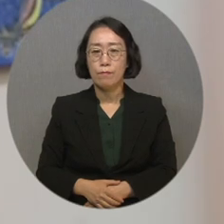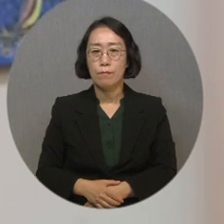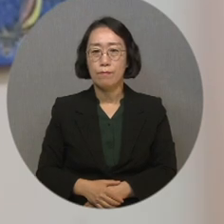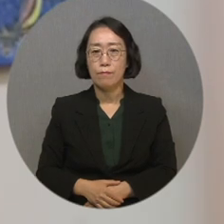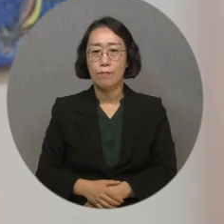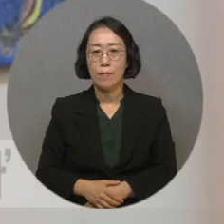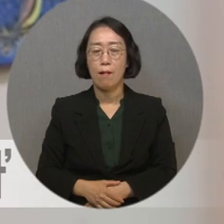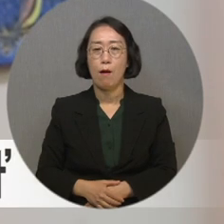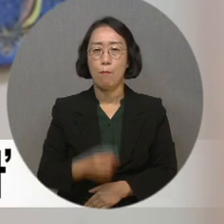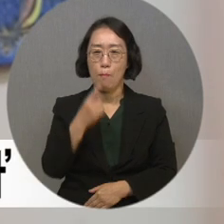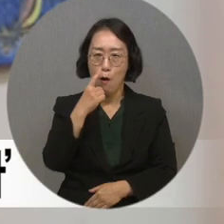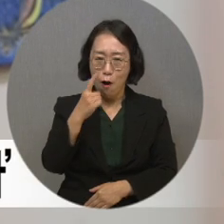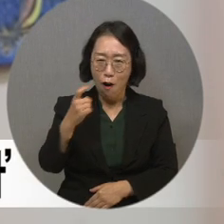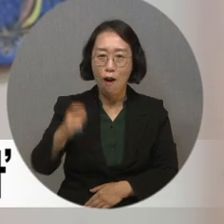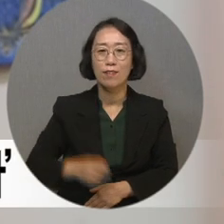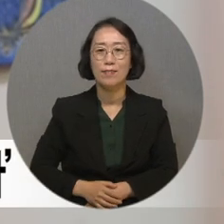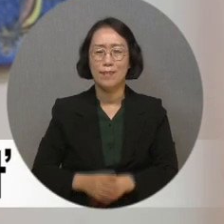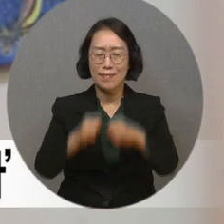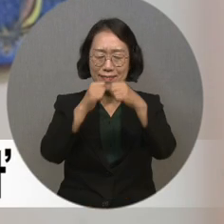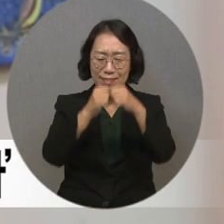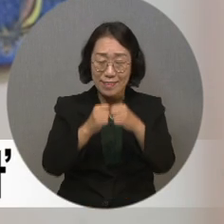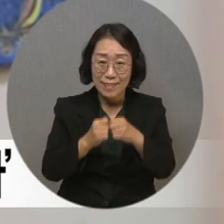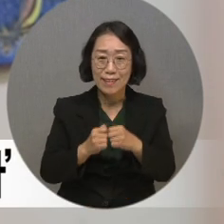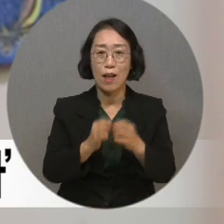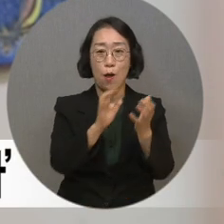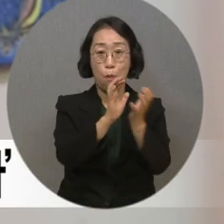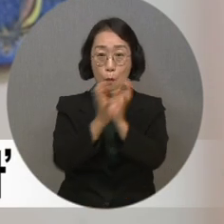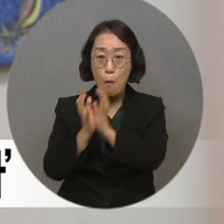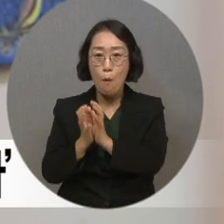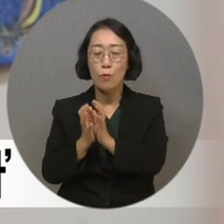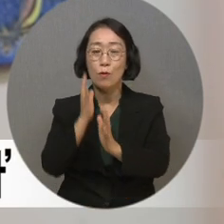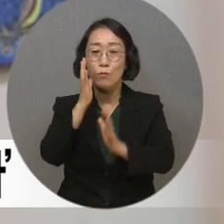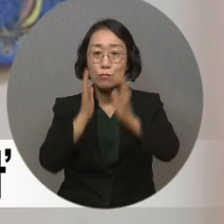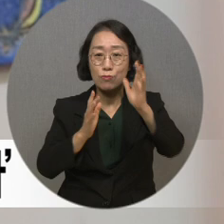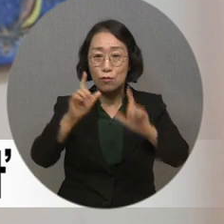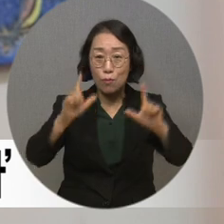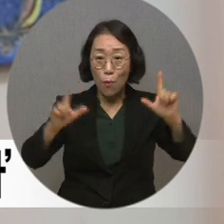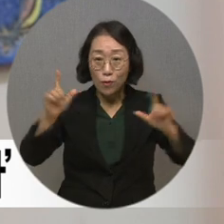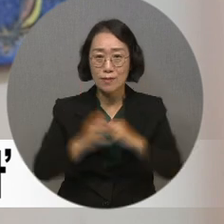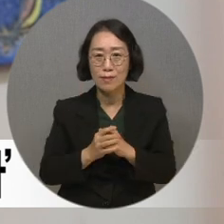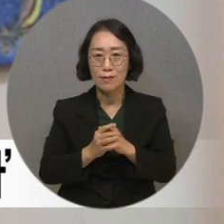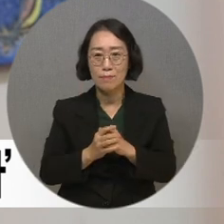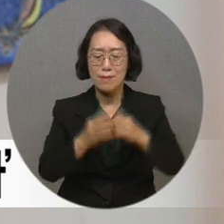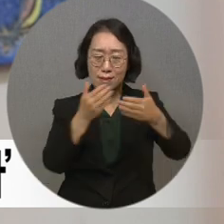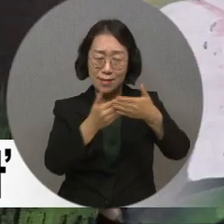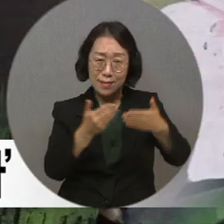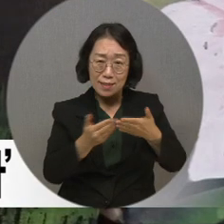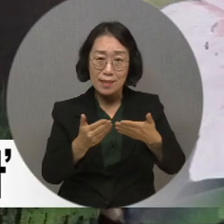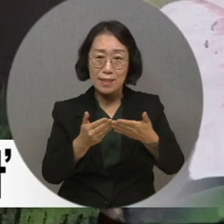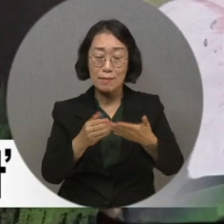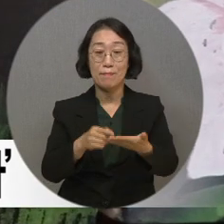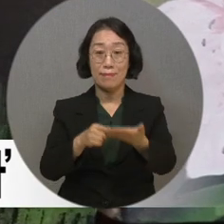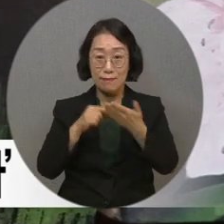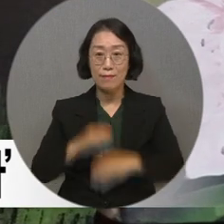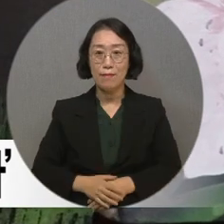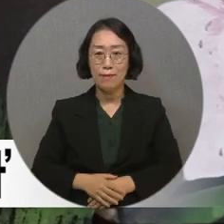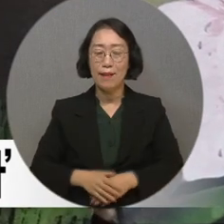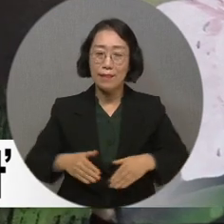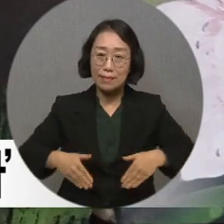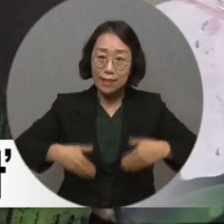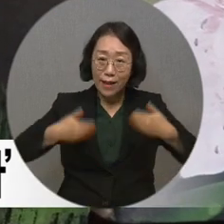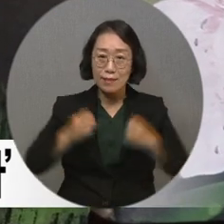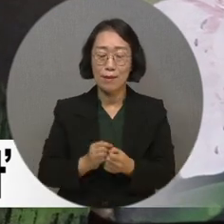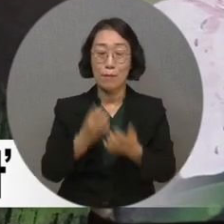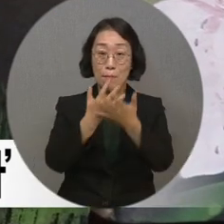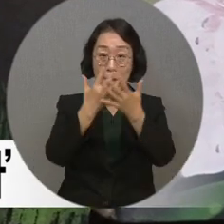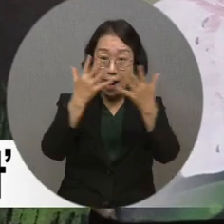화려하면서도 섬세한 꽃잎과 풀잎 하나하나가 캔버스를 가득 덮습니다. 따뜻하고 화사한